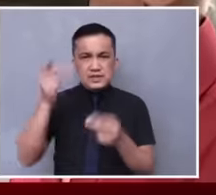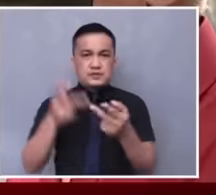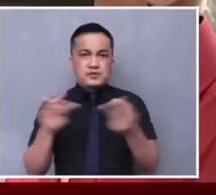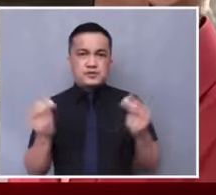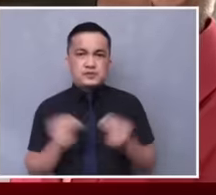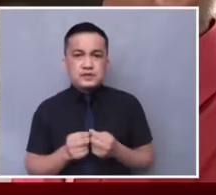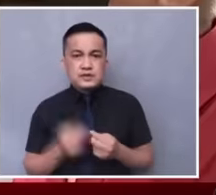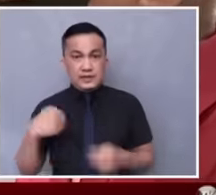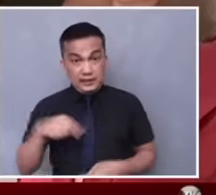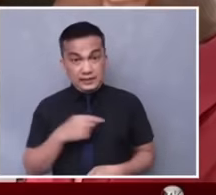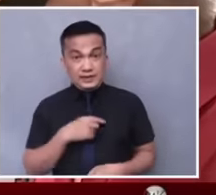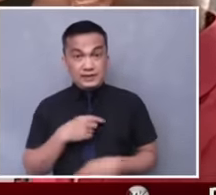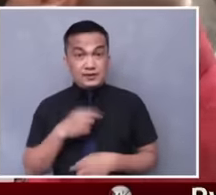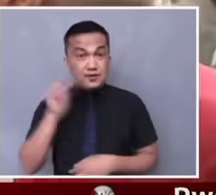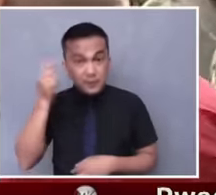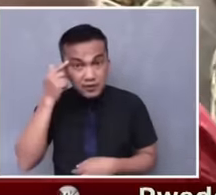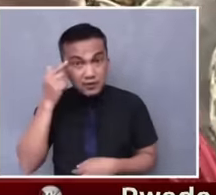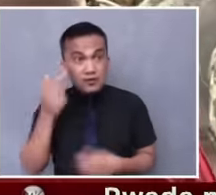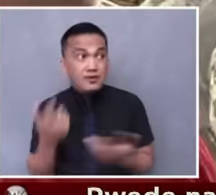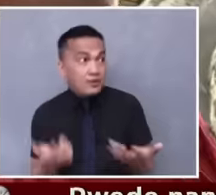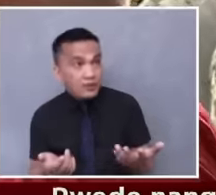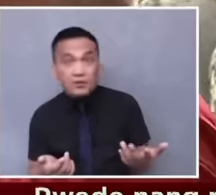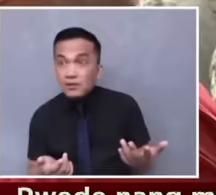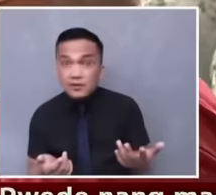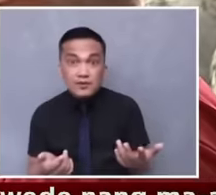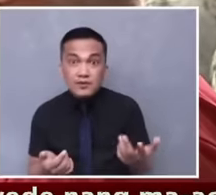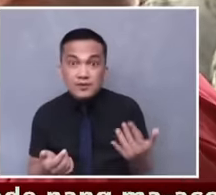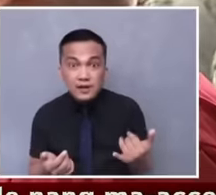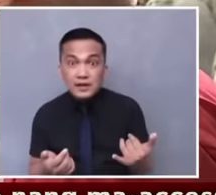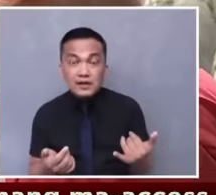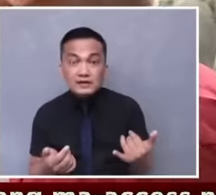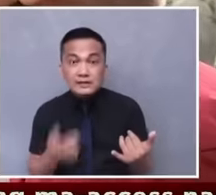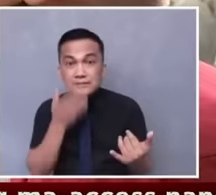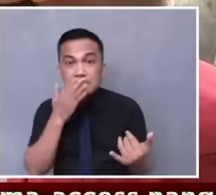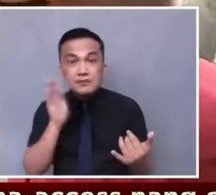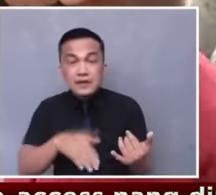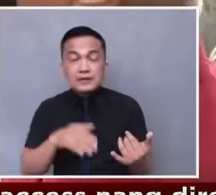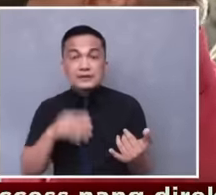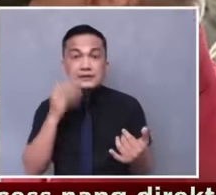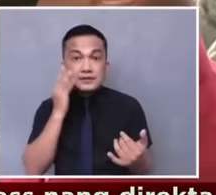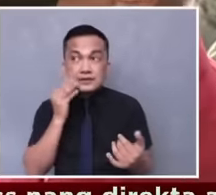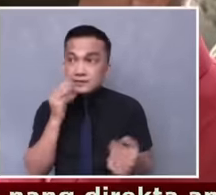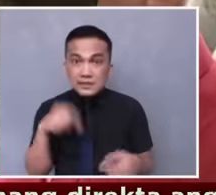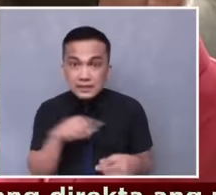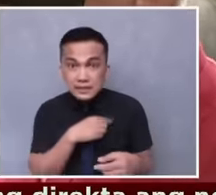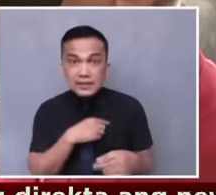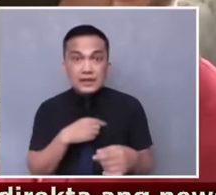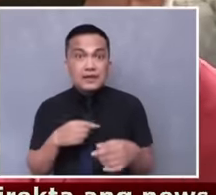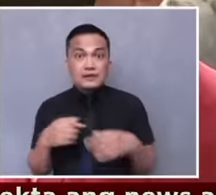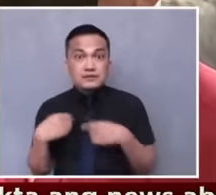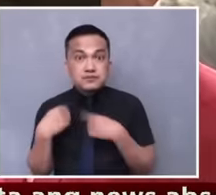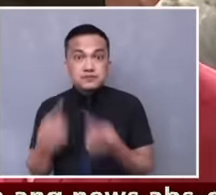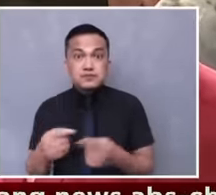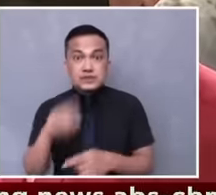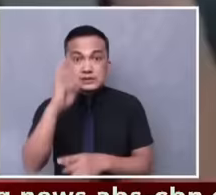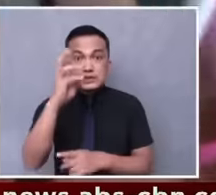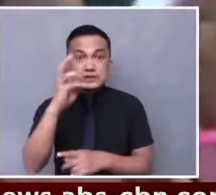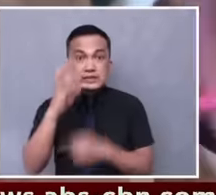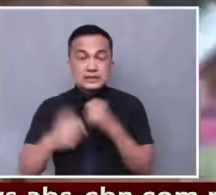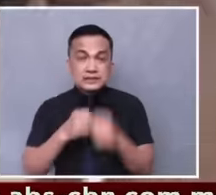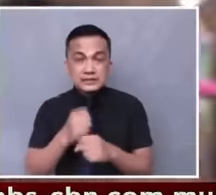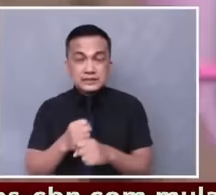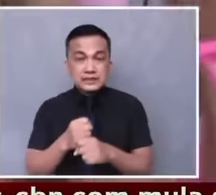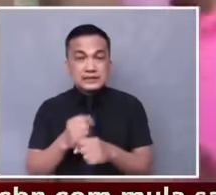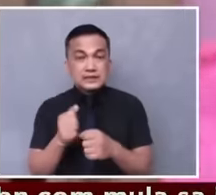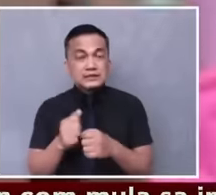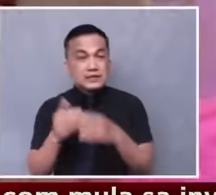ating pamahalaan. Dahil talagang masama ang karanasan natin sa halos 6 na taong panunungkulan ni Pangulong Duterte.